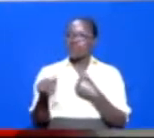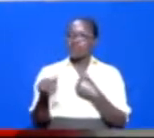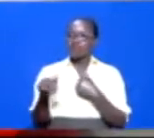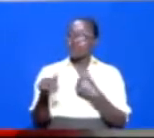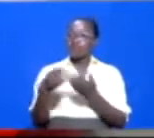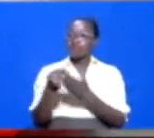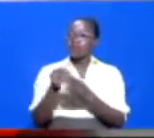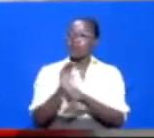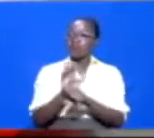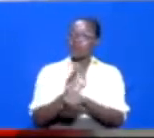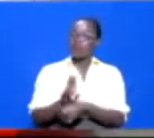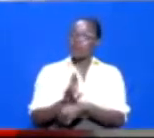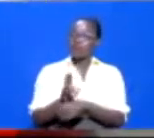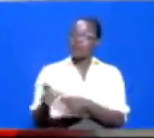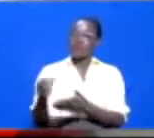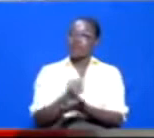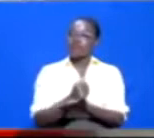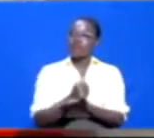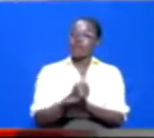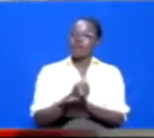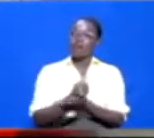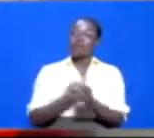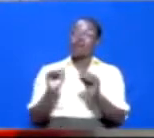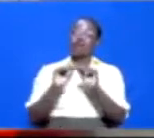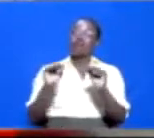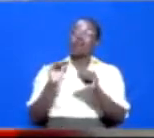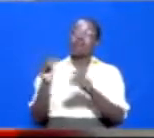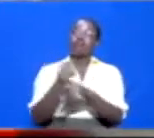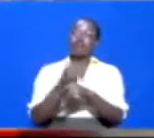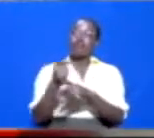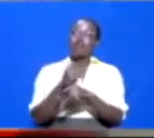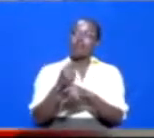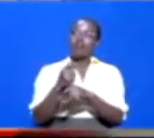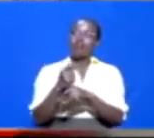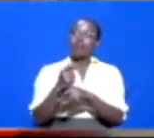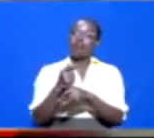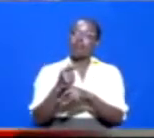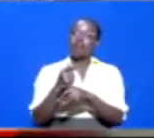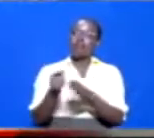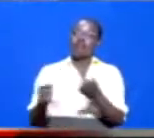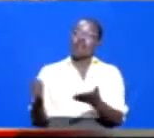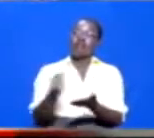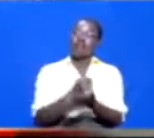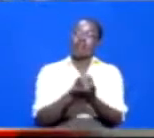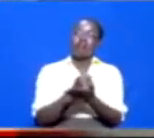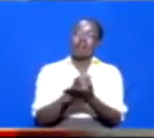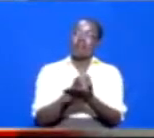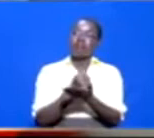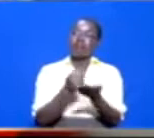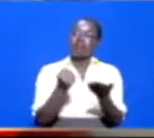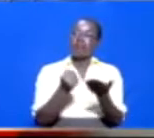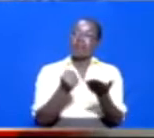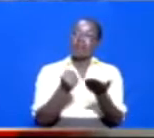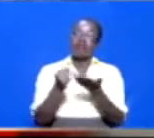mingi, tukawa recruit, tukawafunza, walienda for training, induction. Mm-hmm. Wawekwe pale katika ile ofisi, waende na wakakula